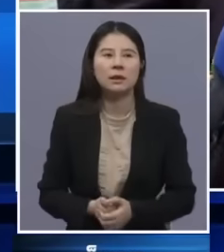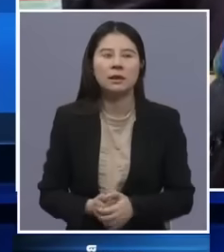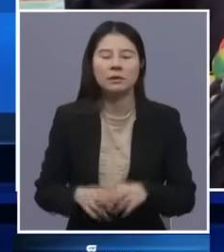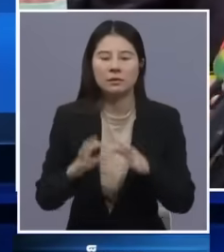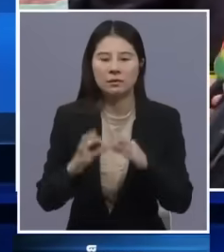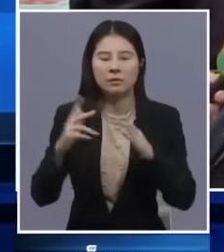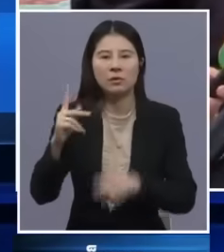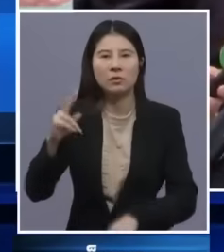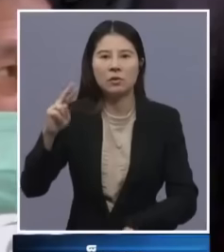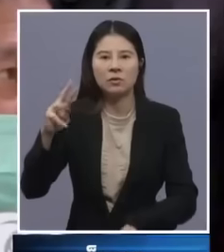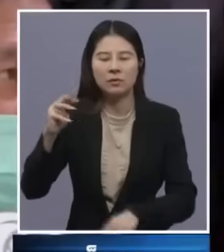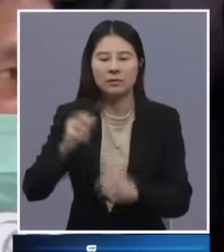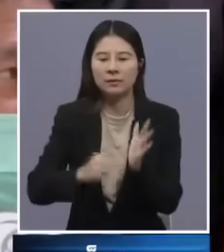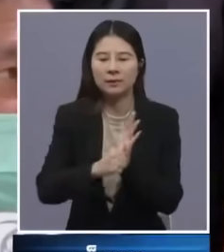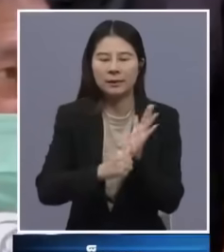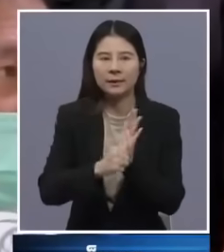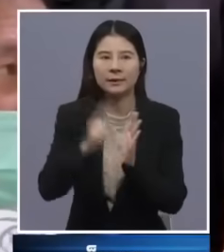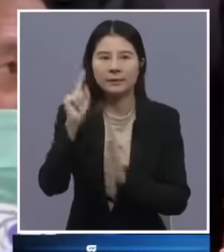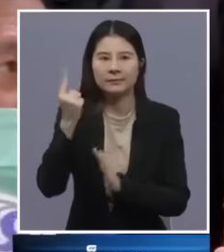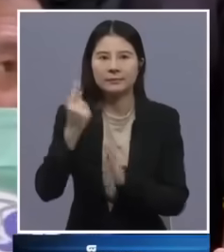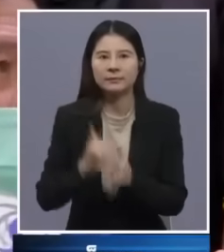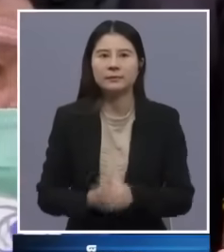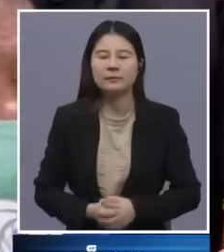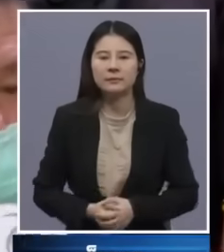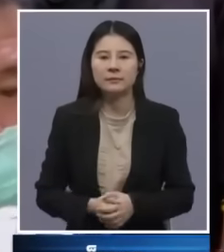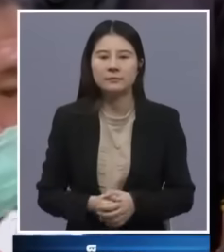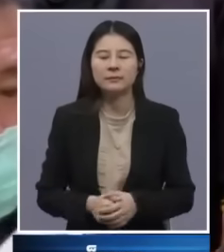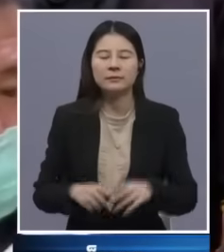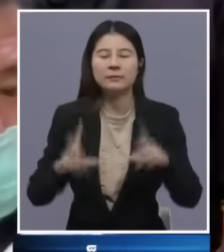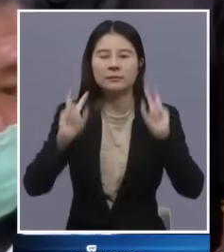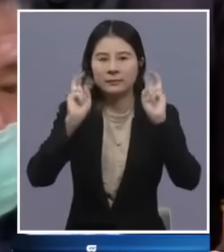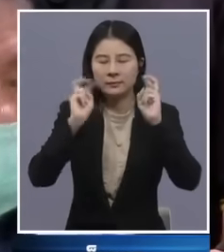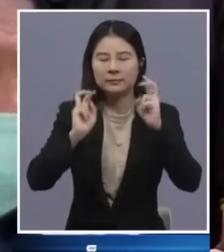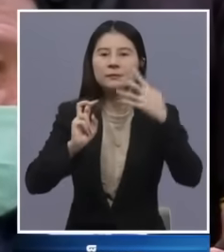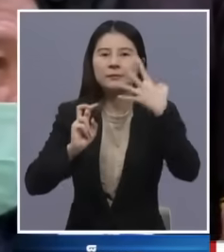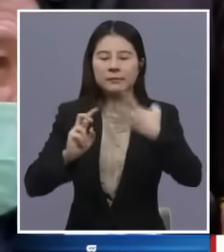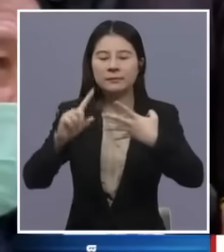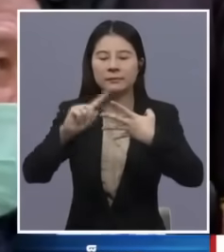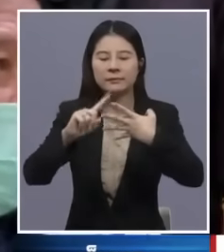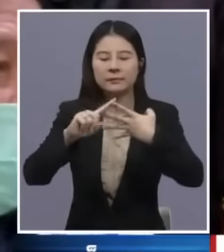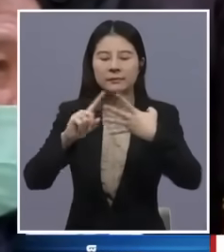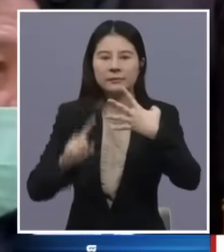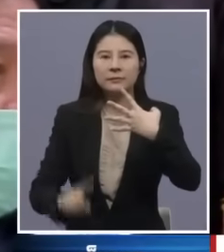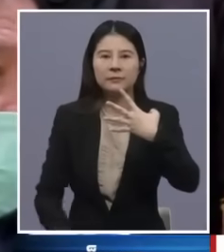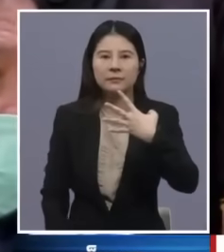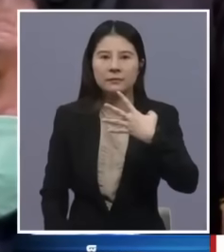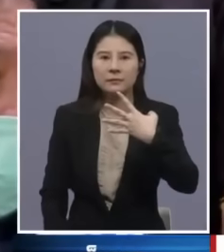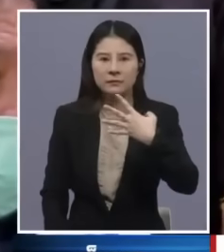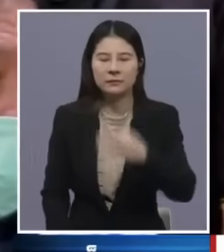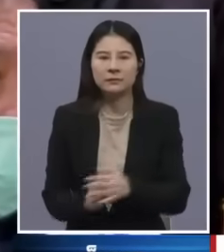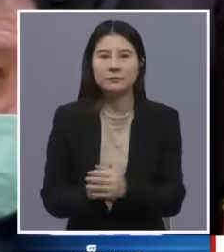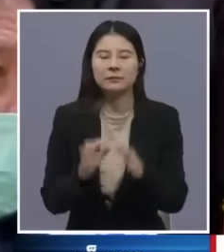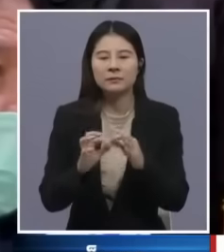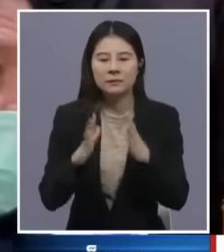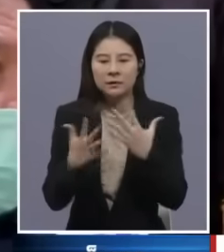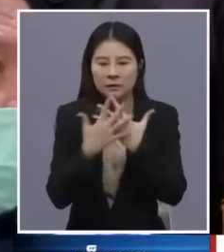ทีนี้ปัจจัยที่ชี้ขาดเนี่ยคุณผู้ชมคะมันก็จะมี4เรื่องด้วยกันนะที่จะเข้ามาเป็นองค์ประกอบอย่างแรกเลยอย่างที่คุณยศบอกไปก็คือกรณีการพ้น